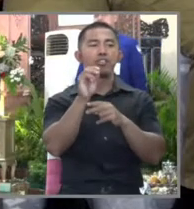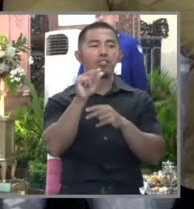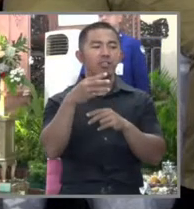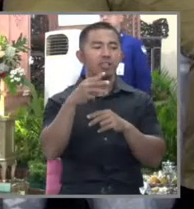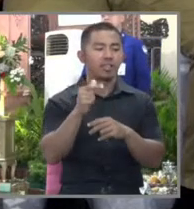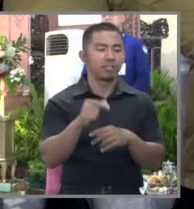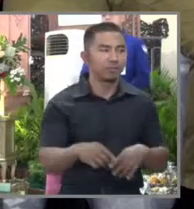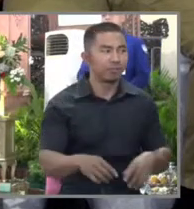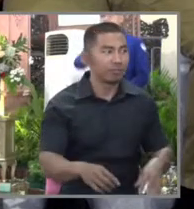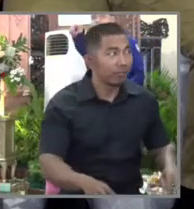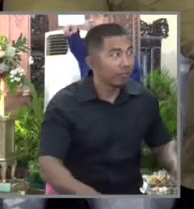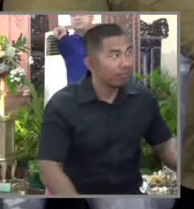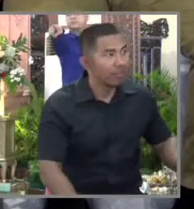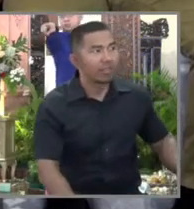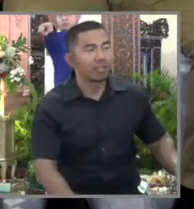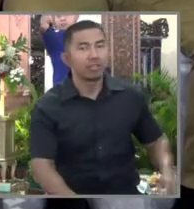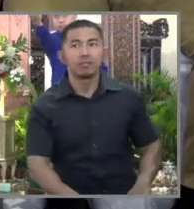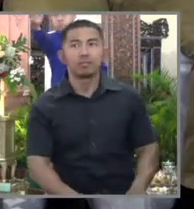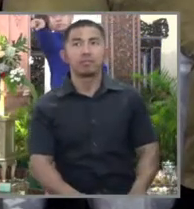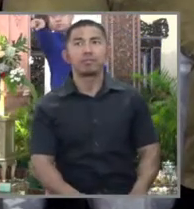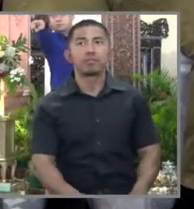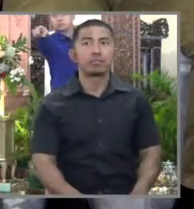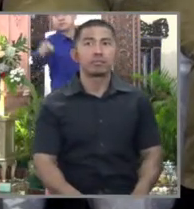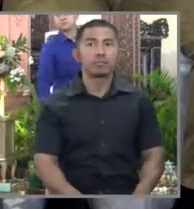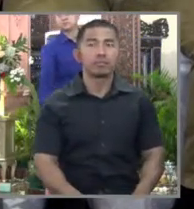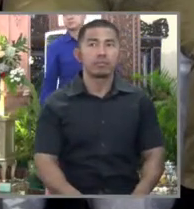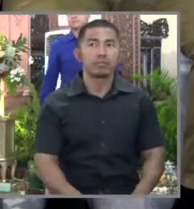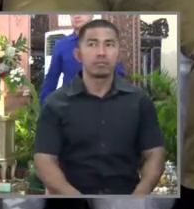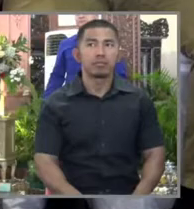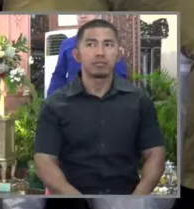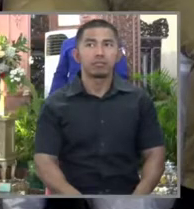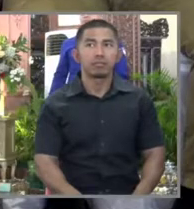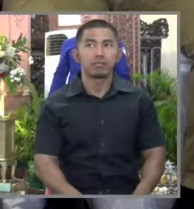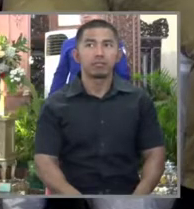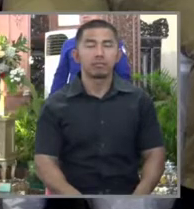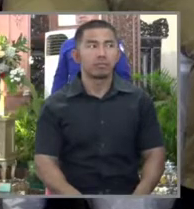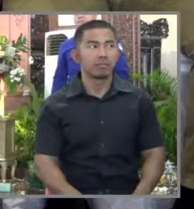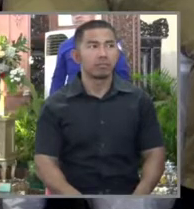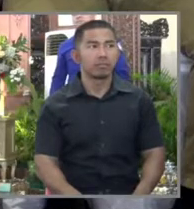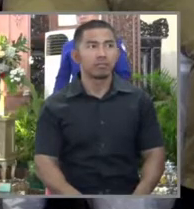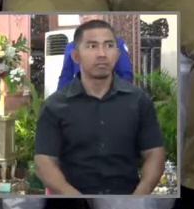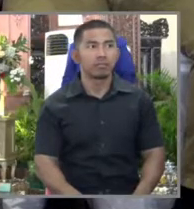siap. Wah, royok koncone we. Eh, demo nang ngarep.